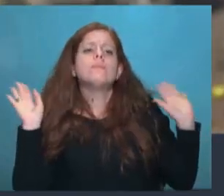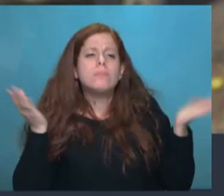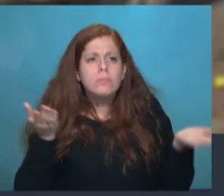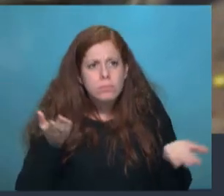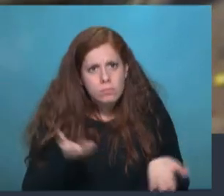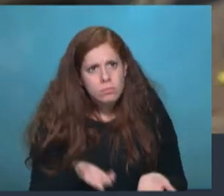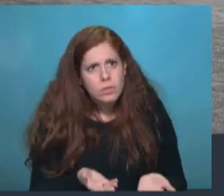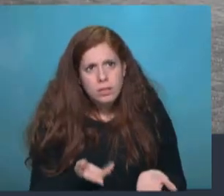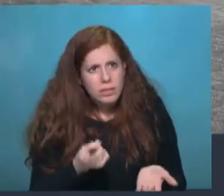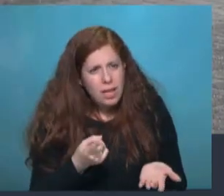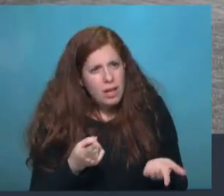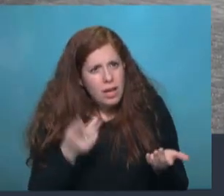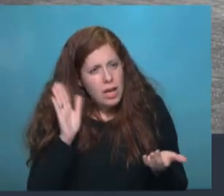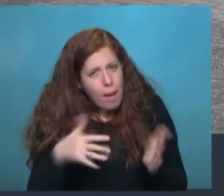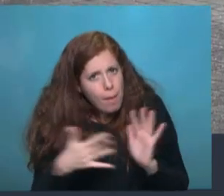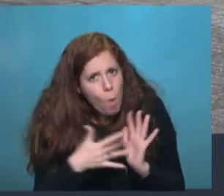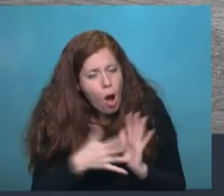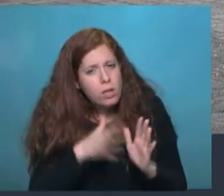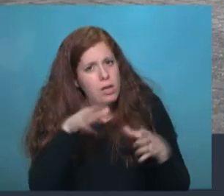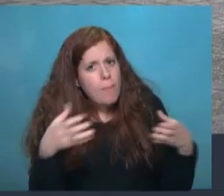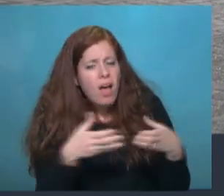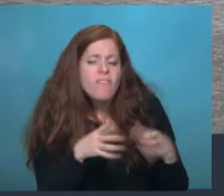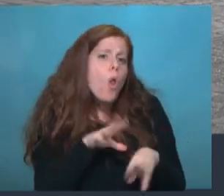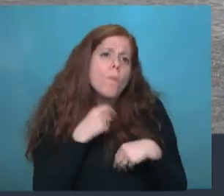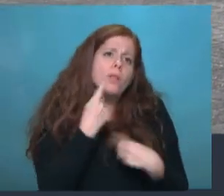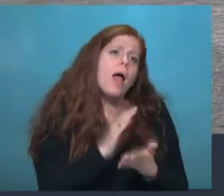באוזניים אטומות מכיוון גם הבוחן